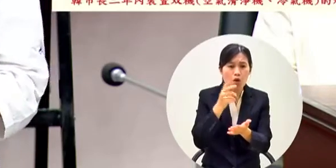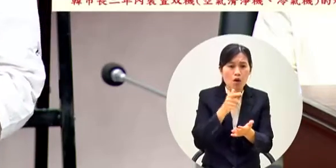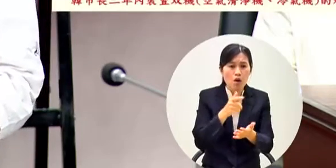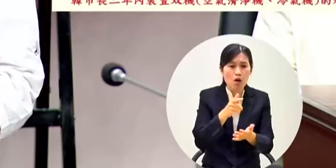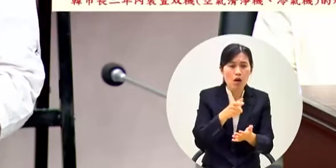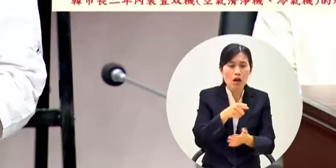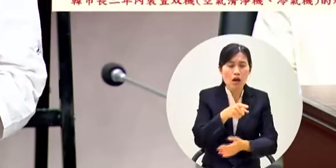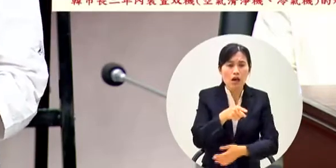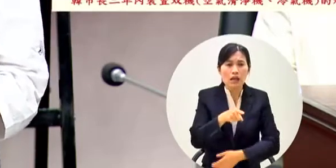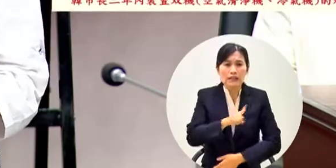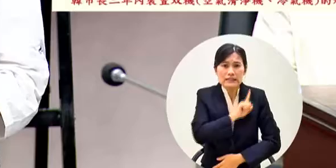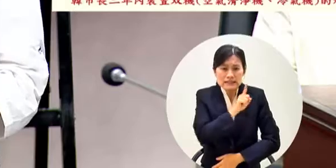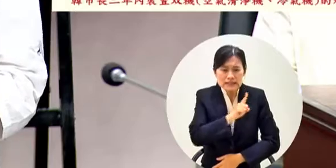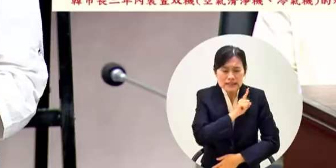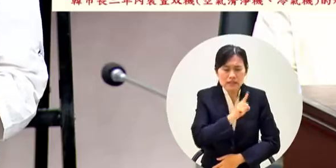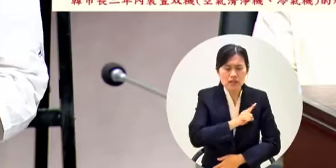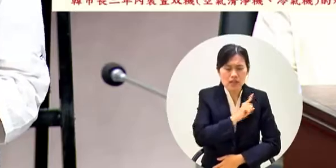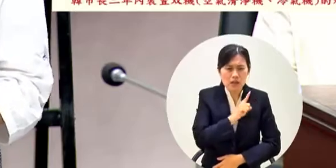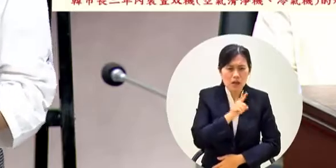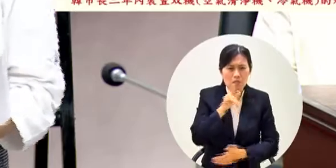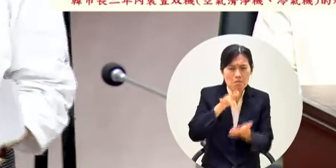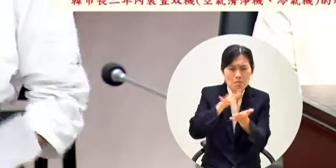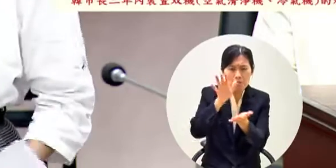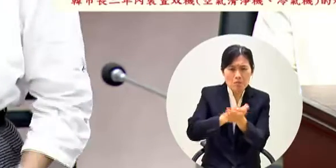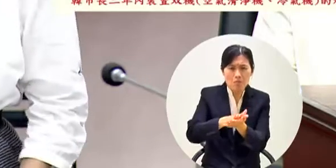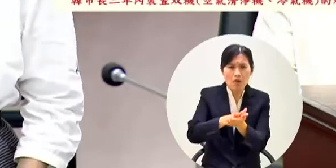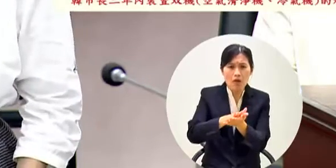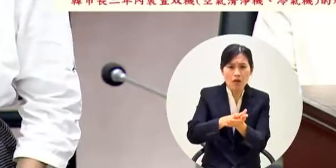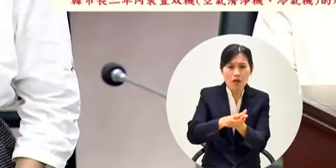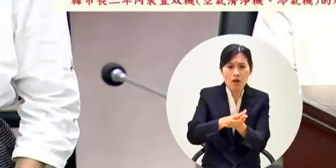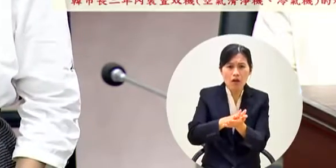手